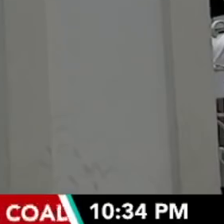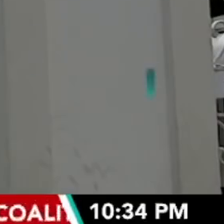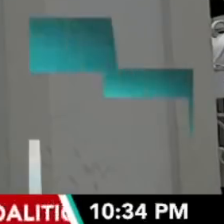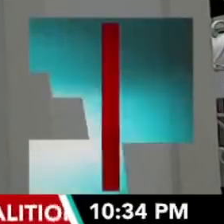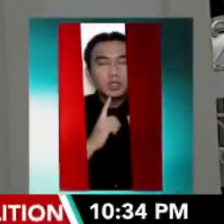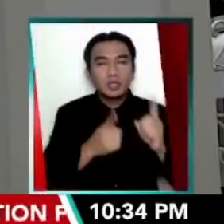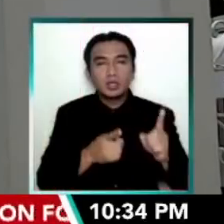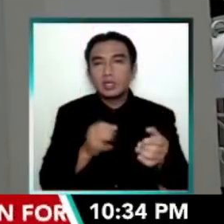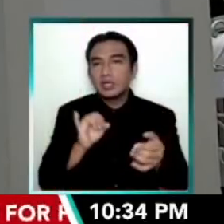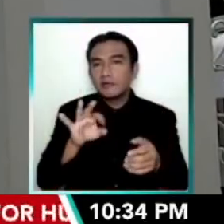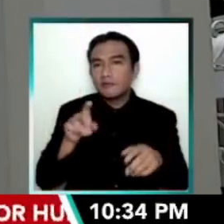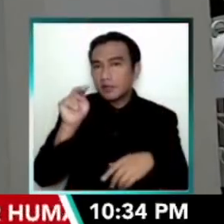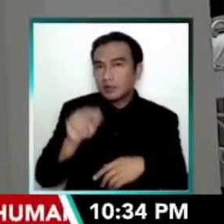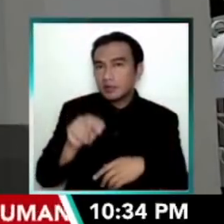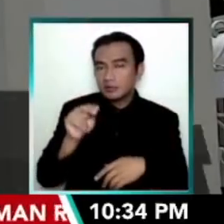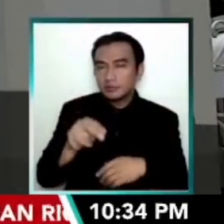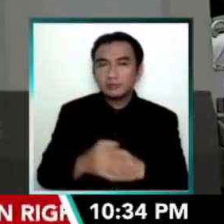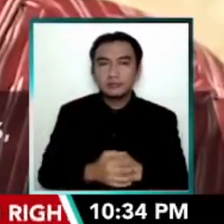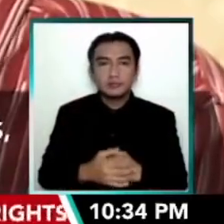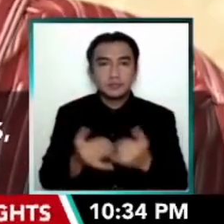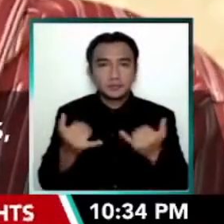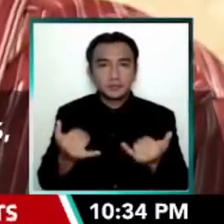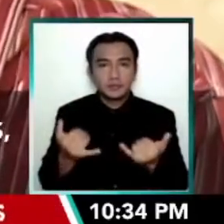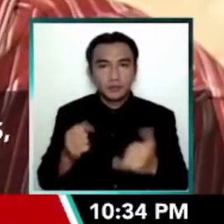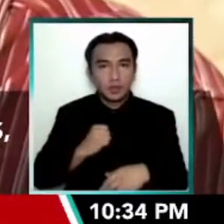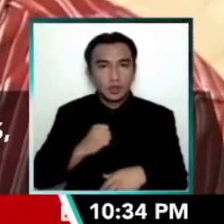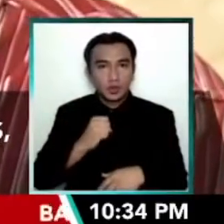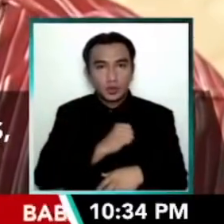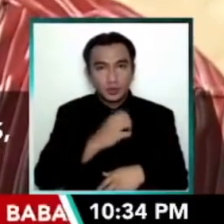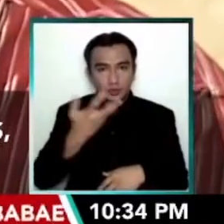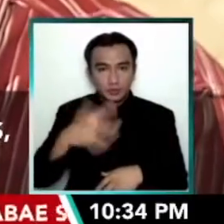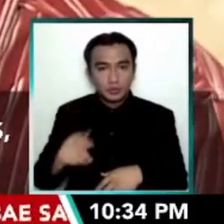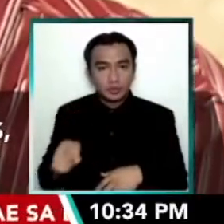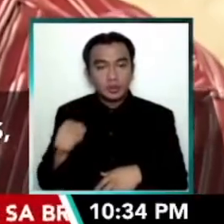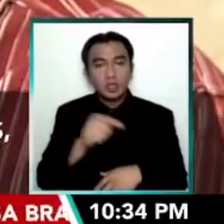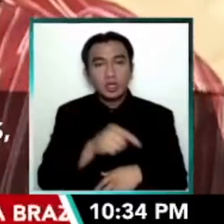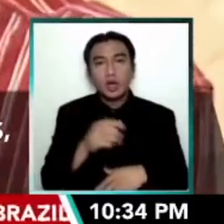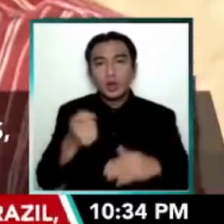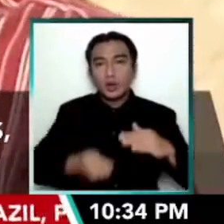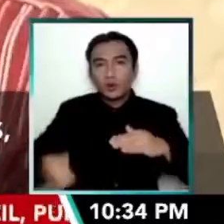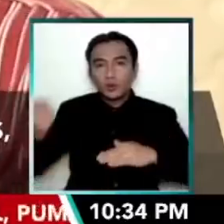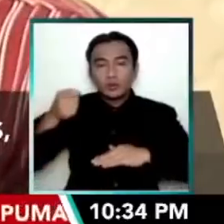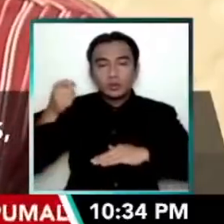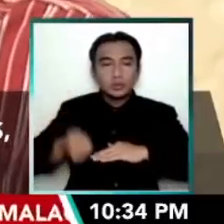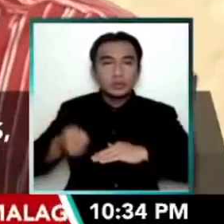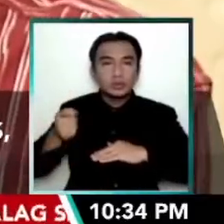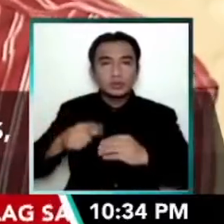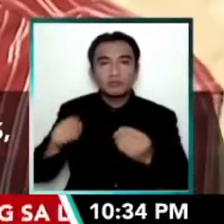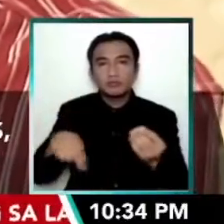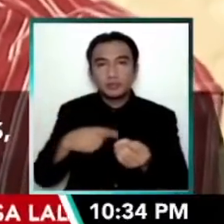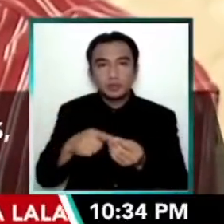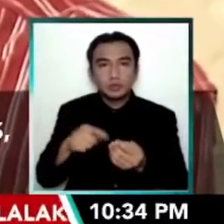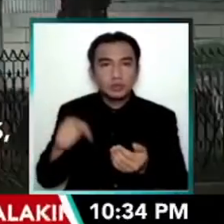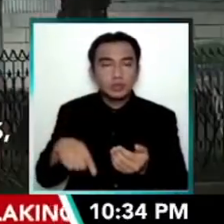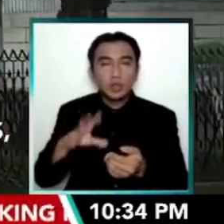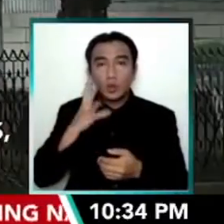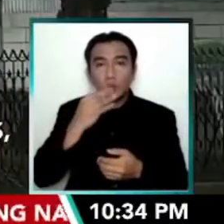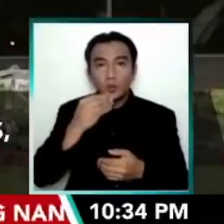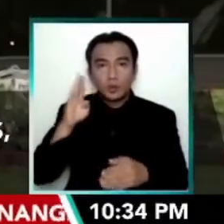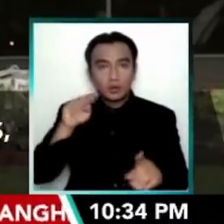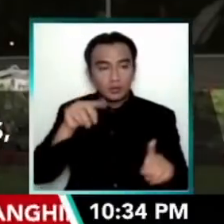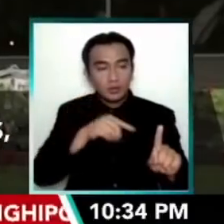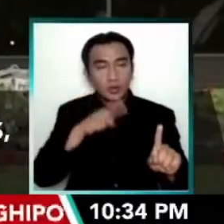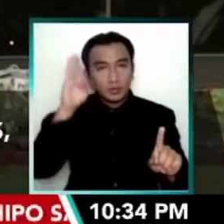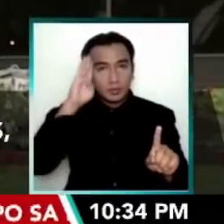sa Senado, pinagkokomento rin ng Korte Suprema sa loob ng 15 araw ang kampo ni Presumptive President Bongbong Marcos, COMELEC